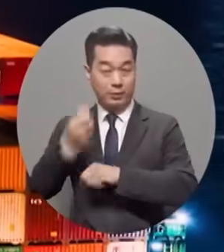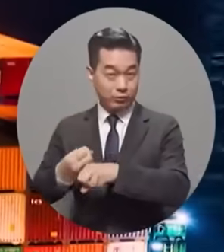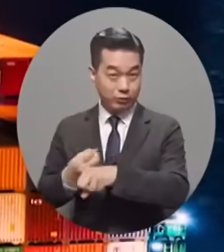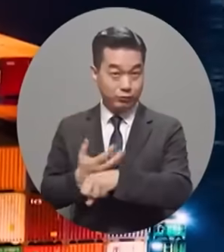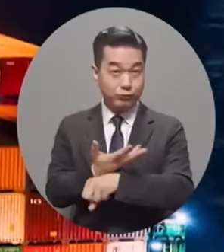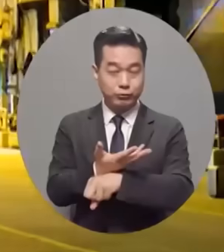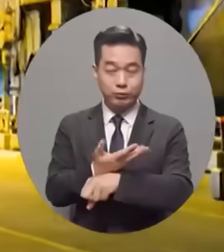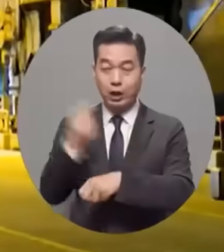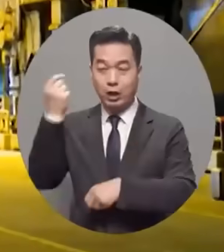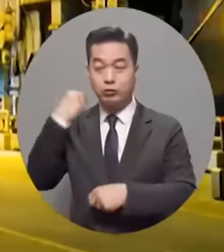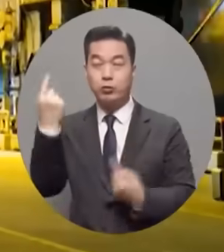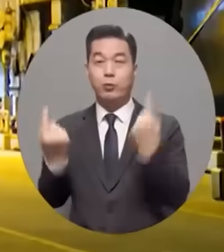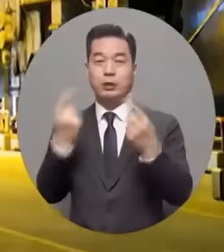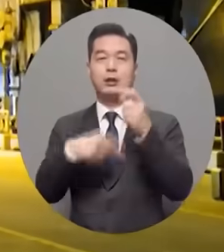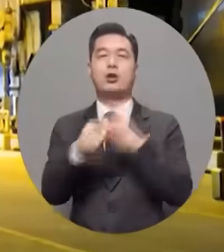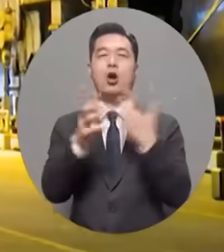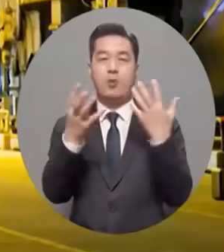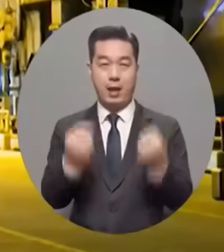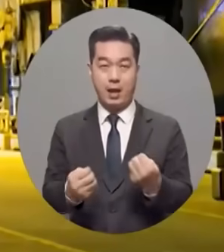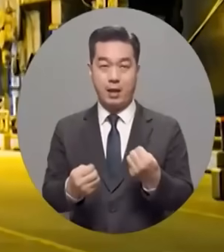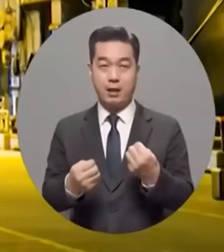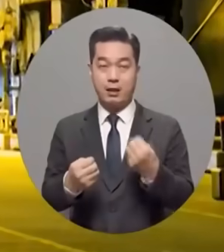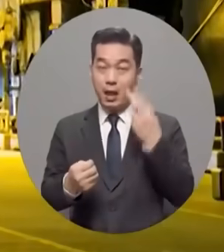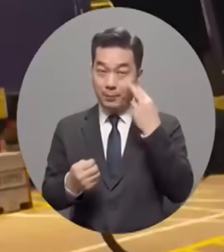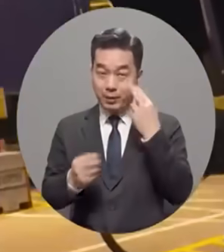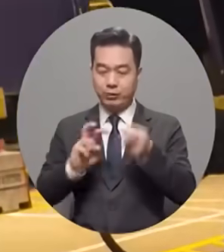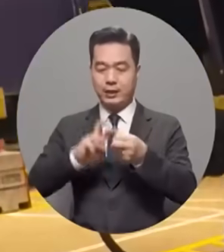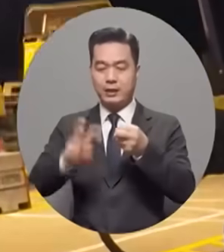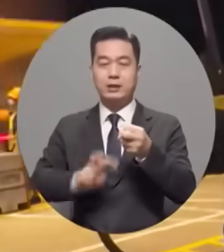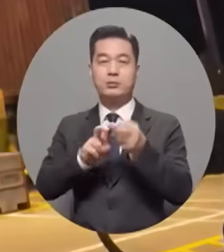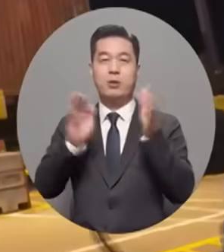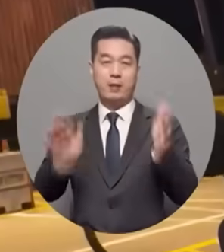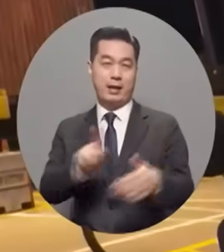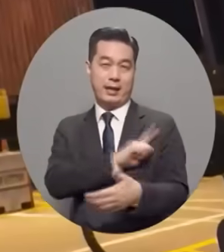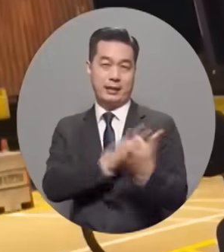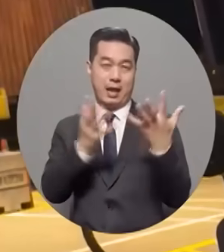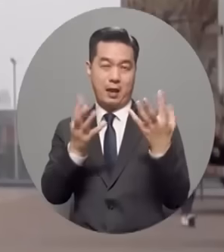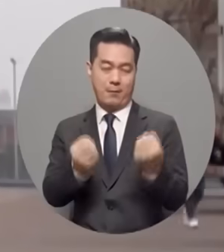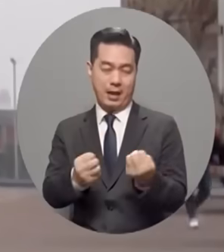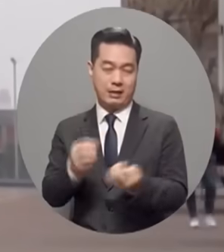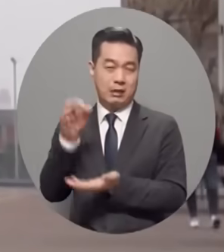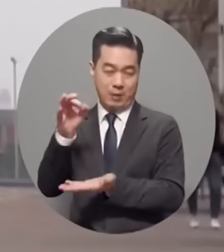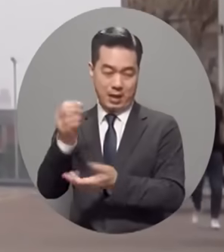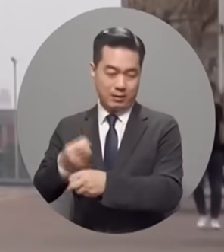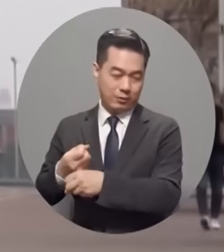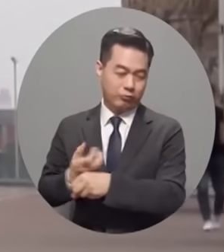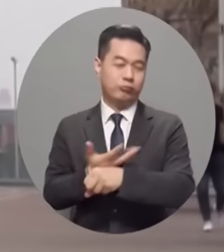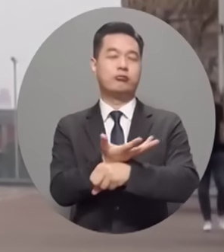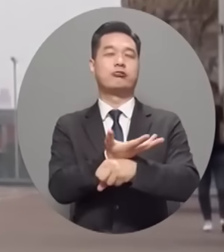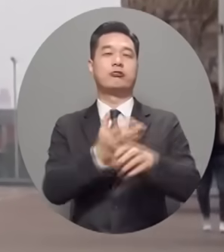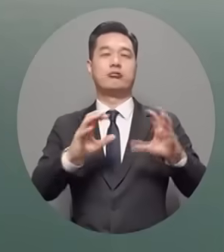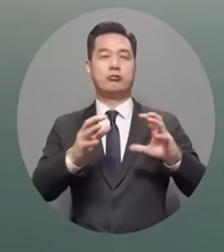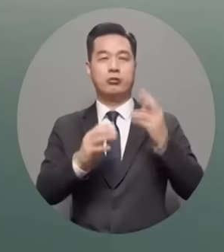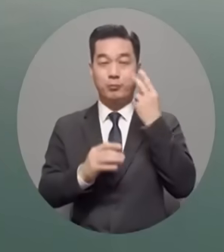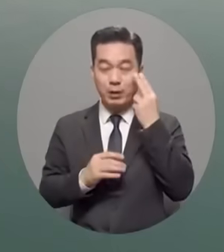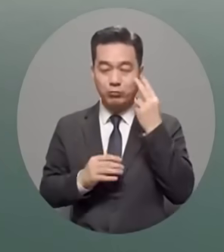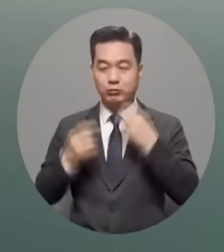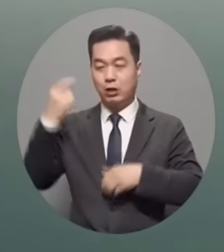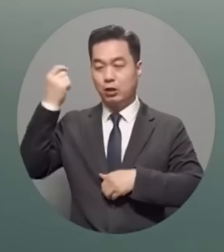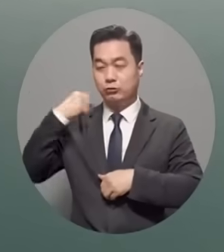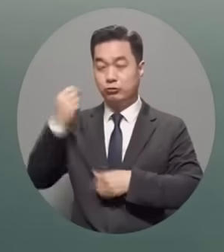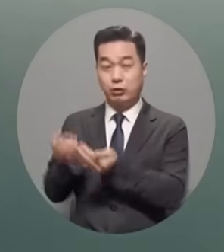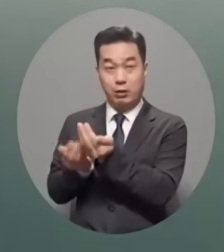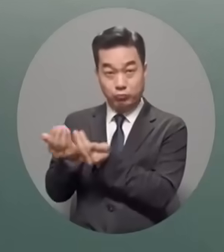중국을 제치면서 미국이 20여 년 만에 우리나라 최대 수출국이 되기도 했습니다. 반면 중국과의 무역 수지는